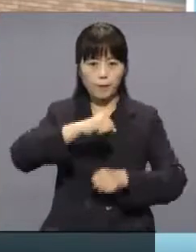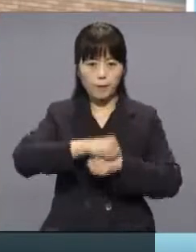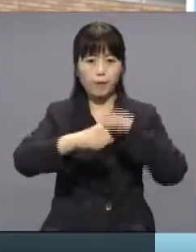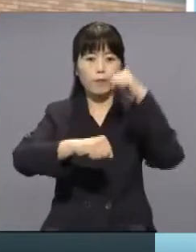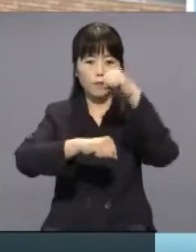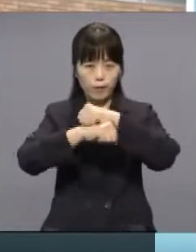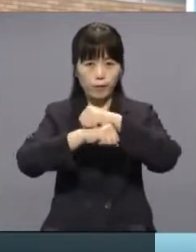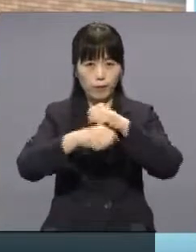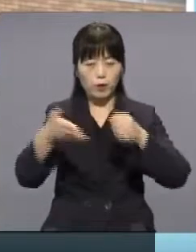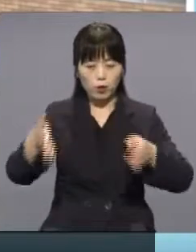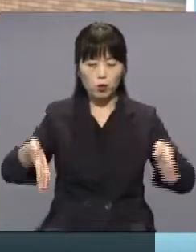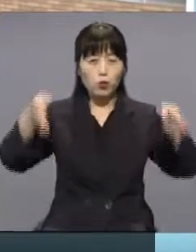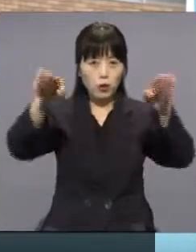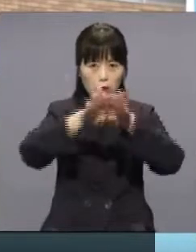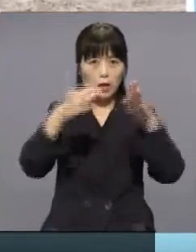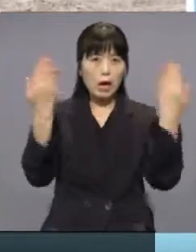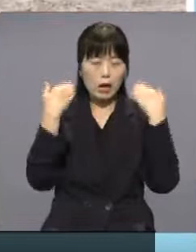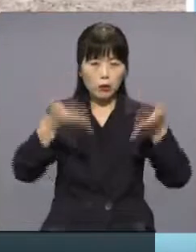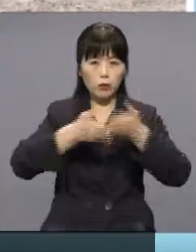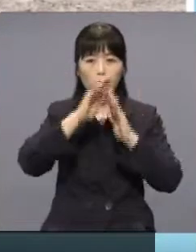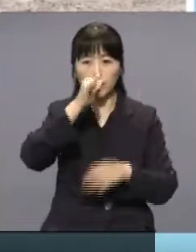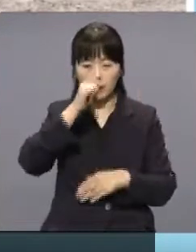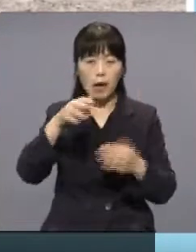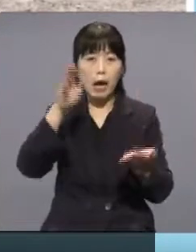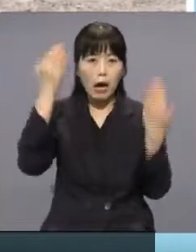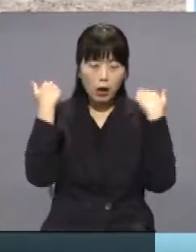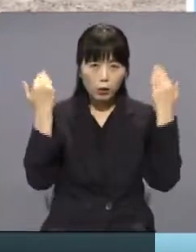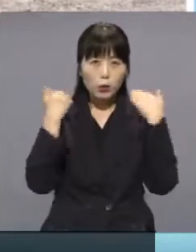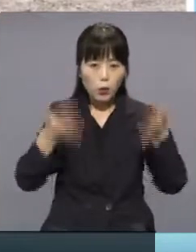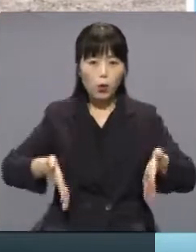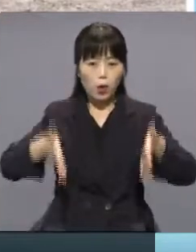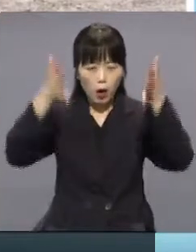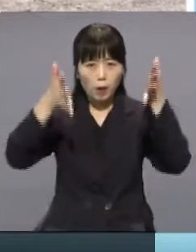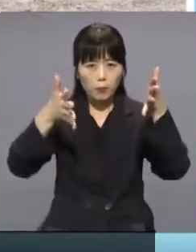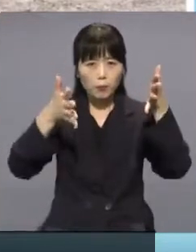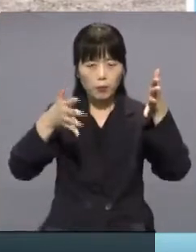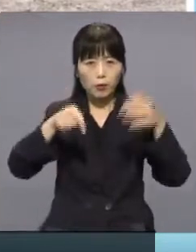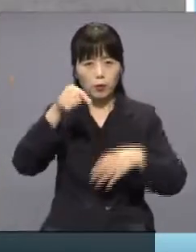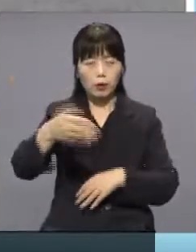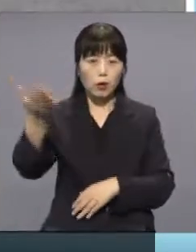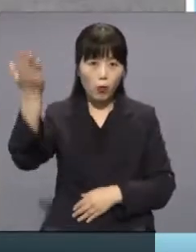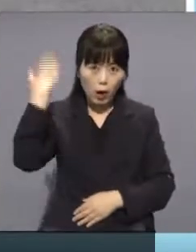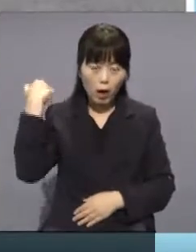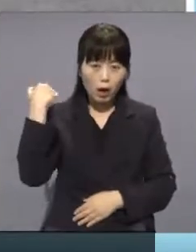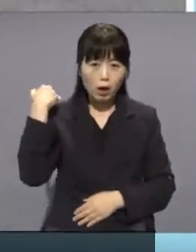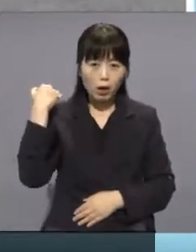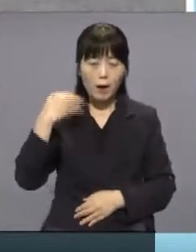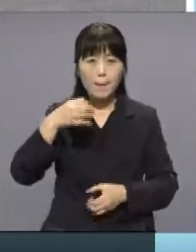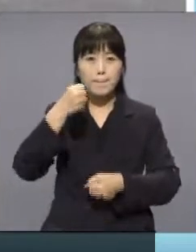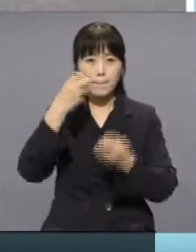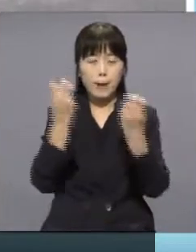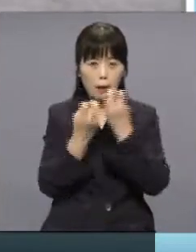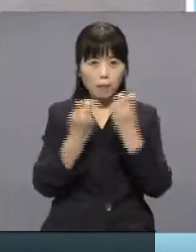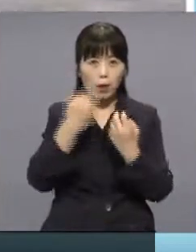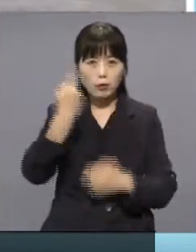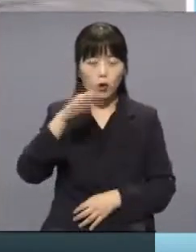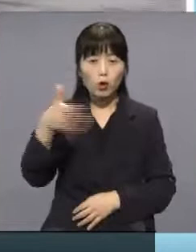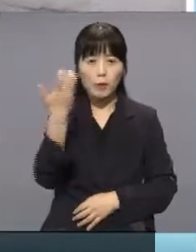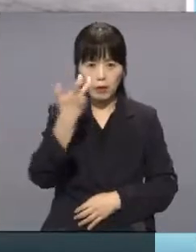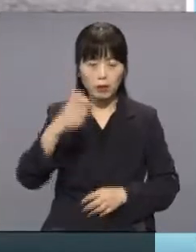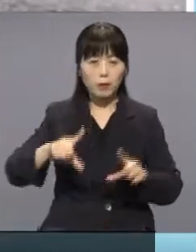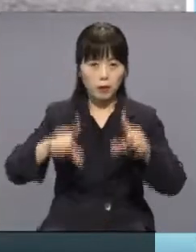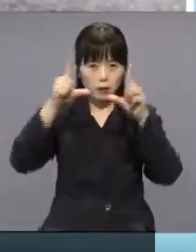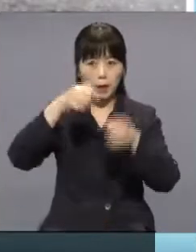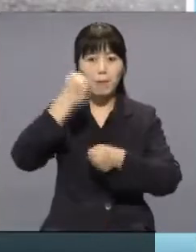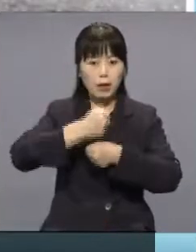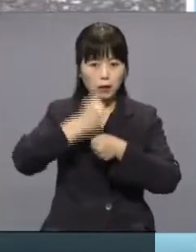뒤로 그 위에다가 학교를지었습니다 문제는 학교 건물과 석축에 이제 과거 공법 1970년대 지금 공법을